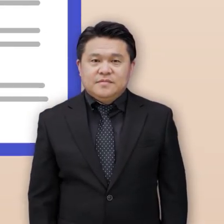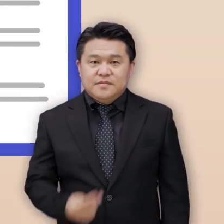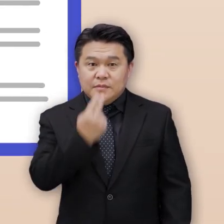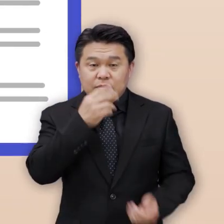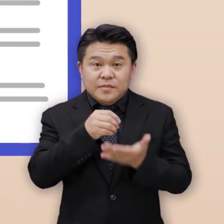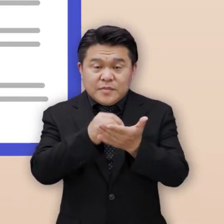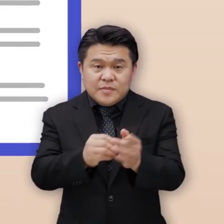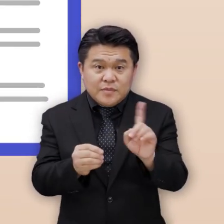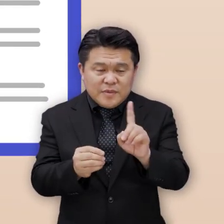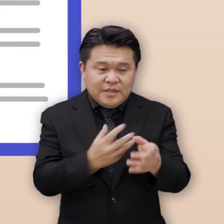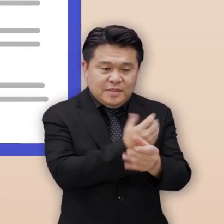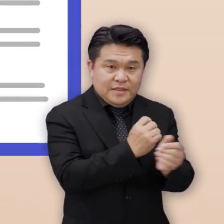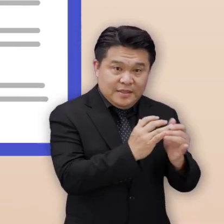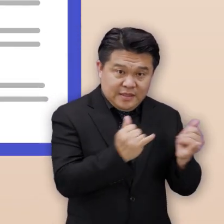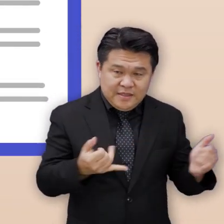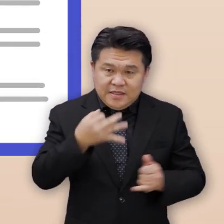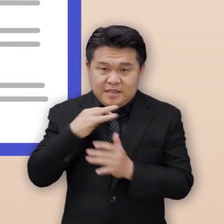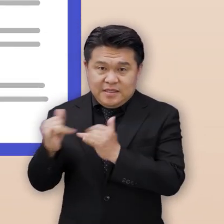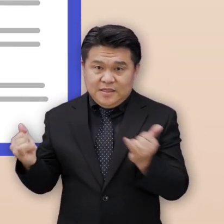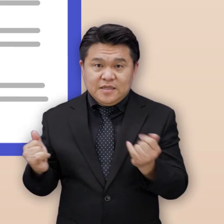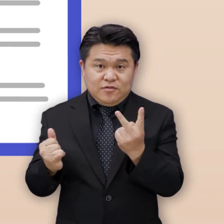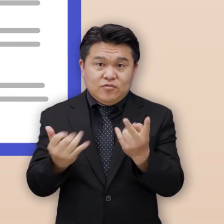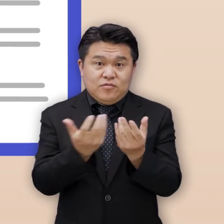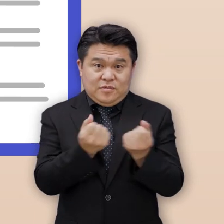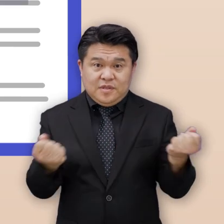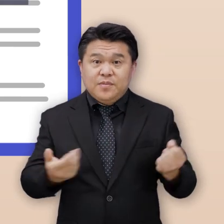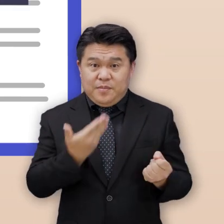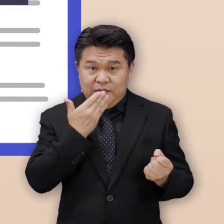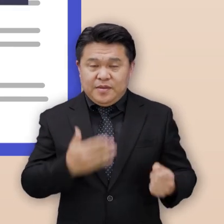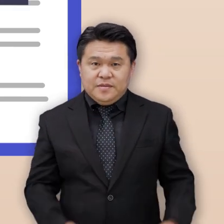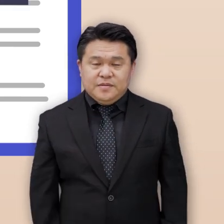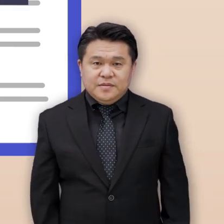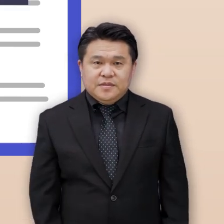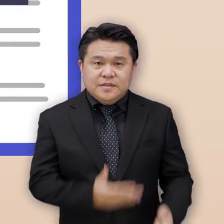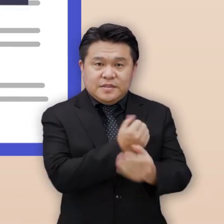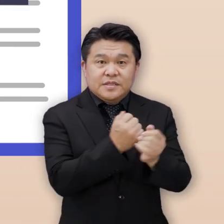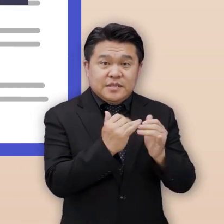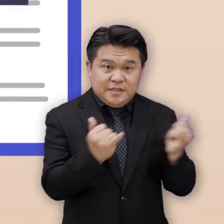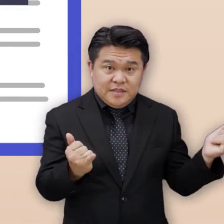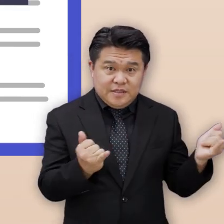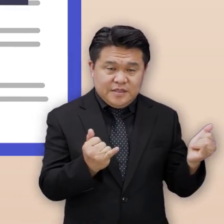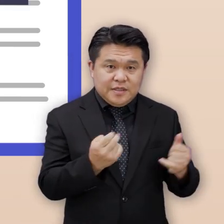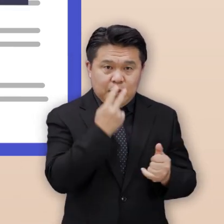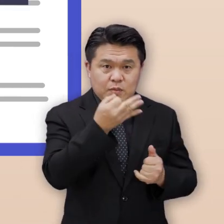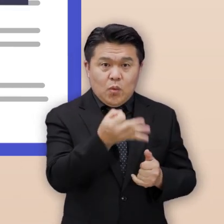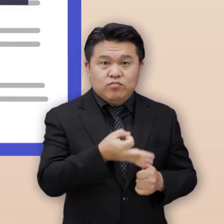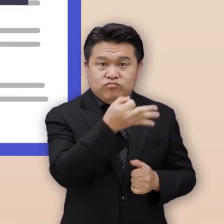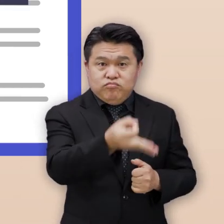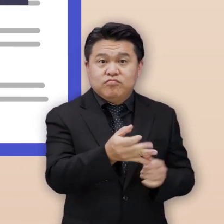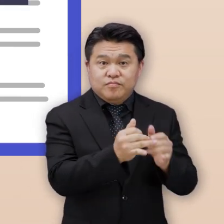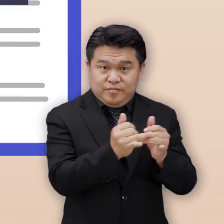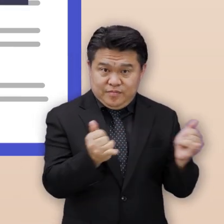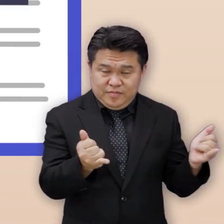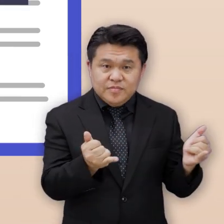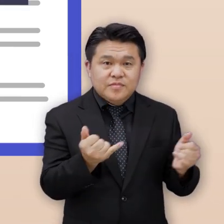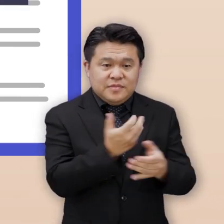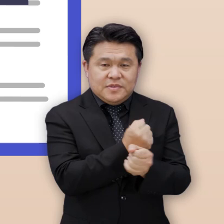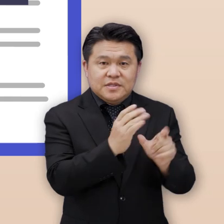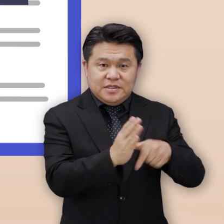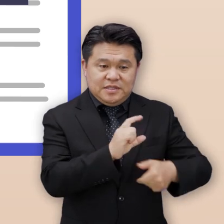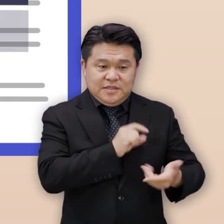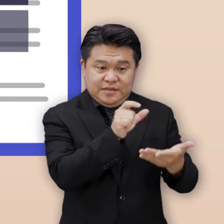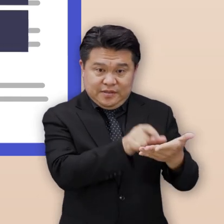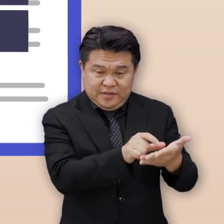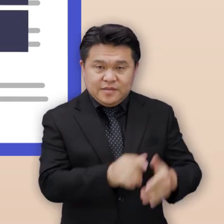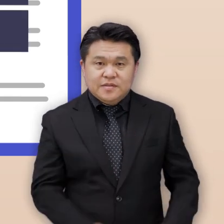보험은 계약자와 수익자를 별도로 지정할 수 있습니다. 보험 계약자는 보험료를 납부하고 보험계약의 명의자라고 할 수